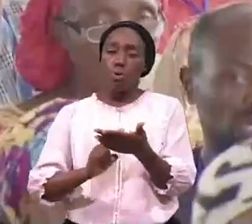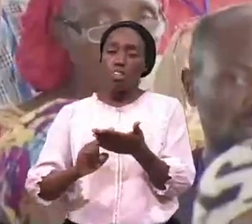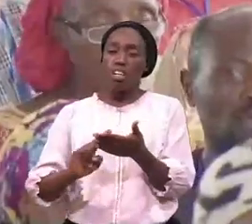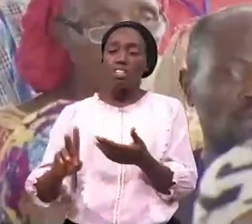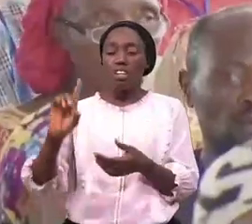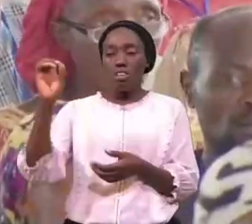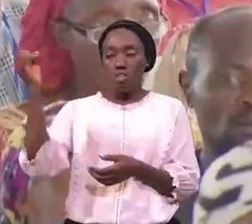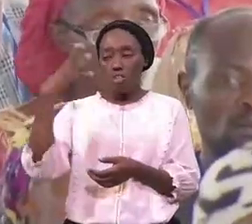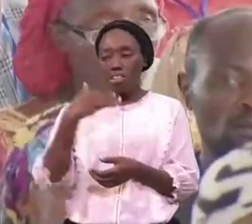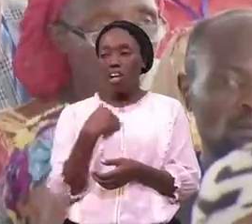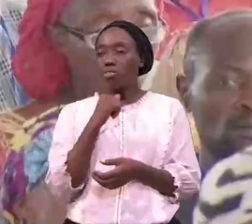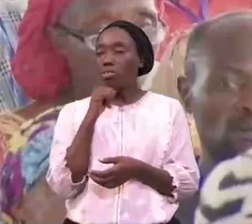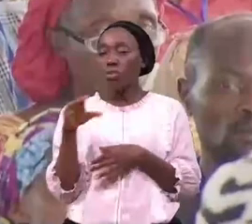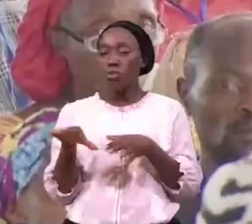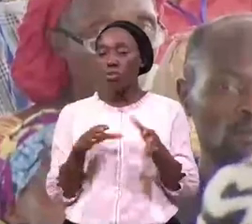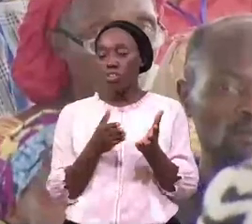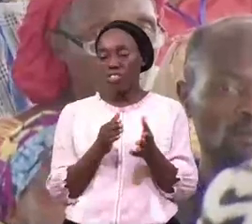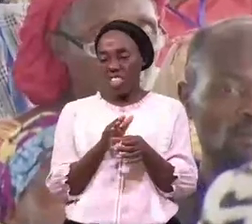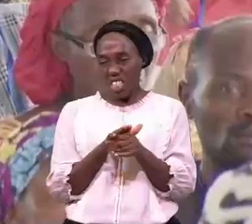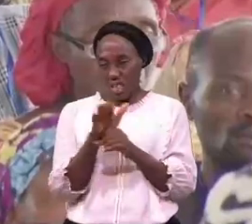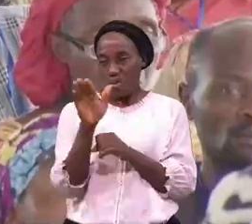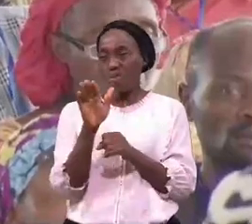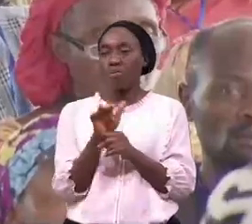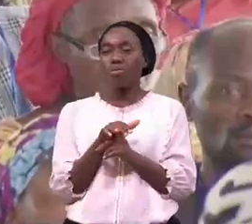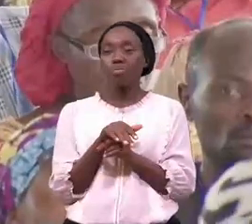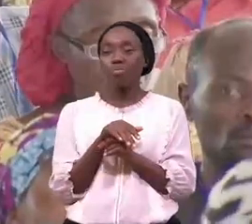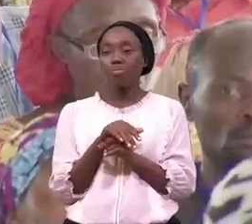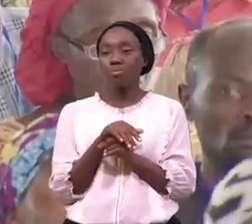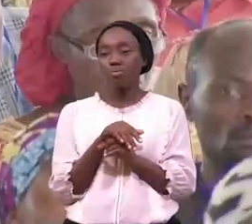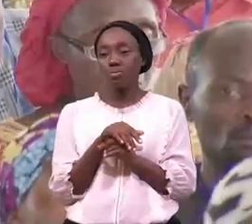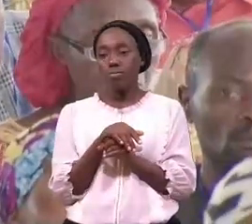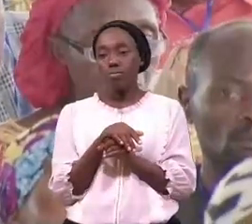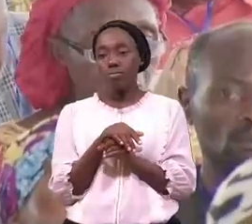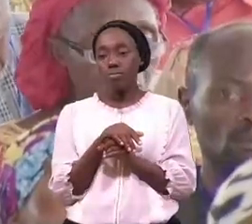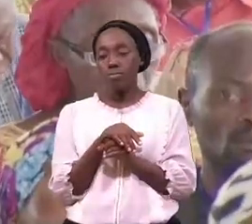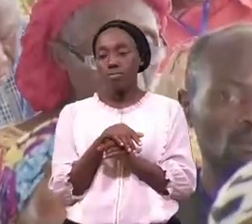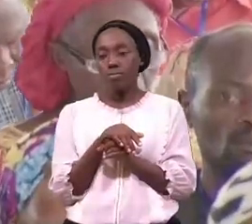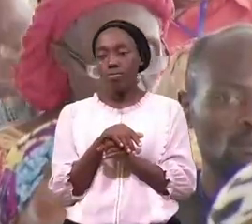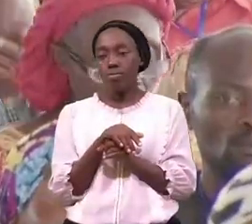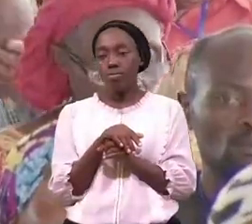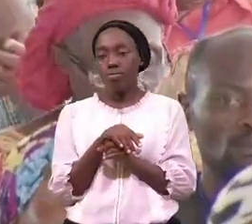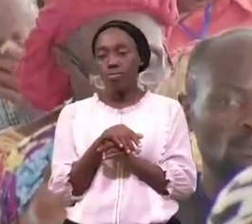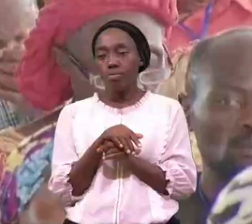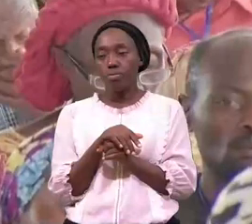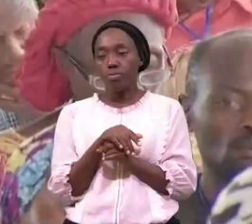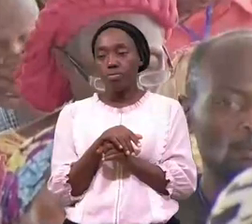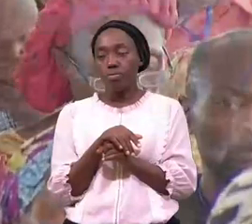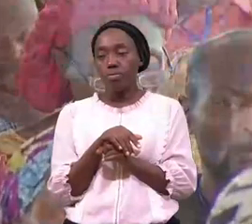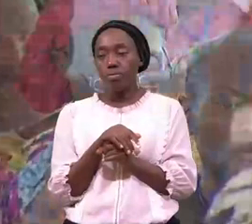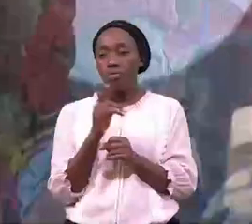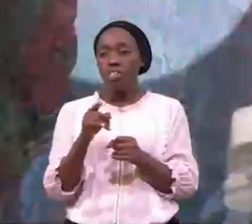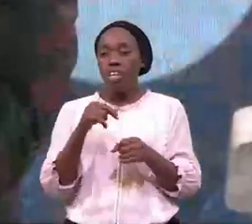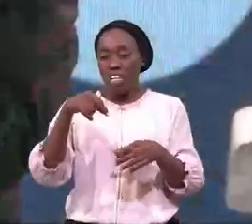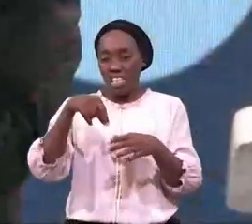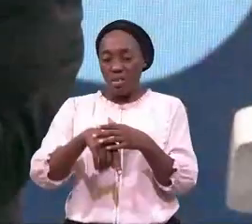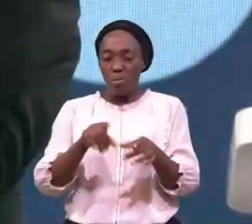Si nous parlons seulement de la première œuvre de la grâce de Dieu, et nous ne sommes pas allés en profondeur, la grâce n'a pas encore fait son œuvre. Tu es